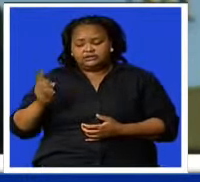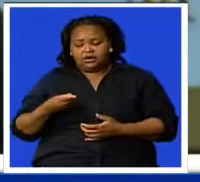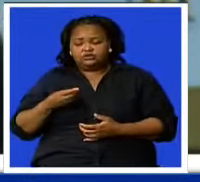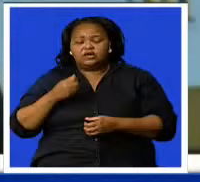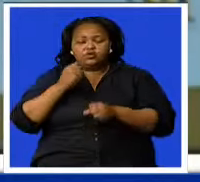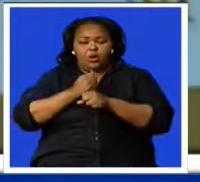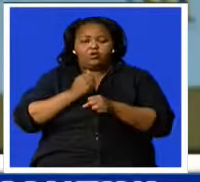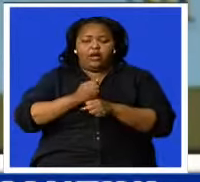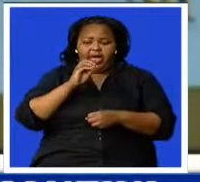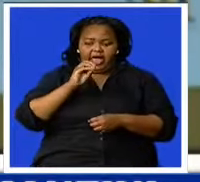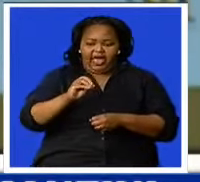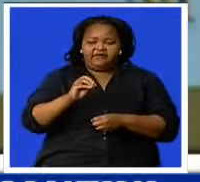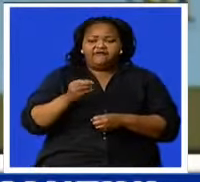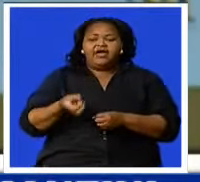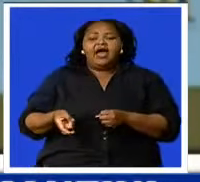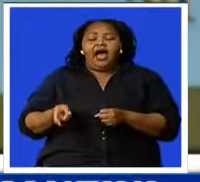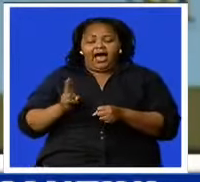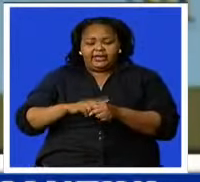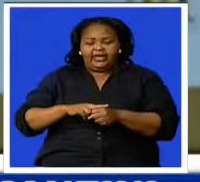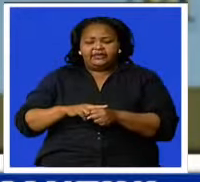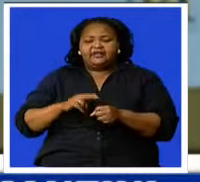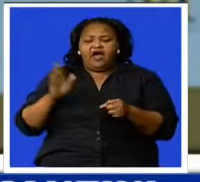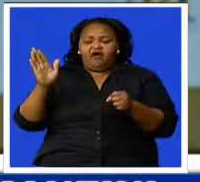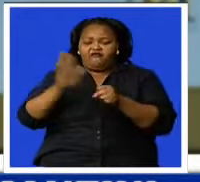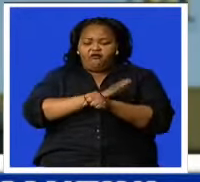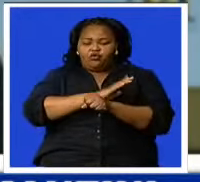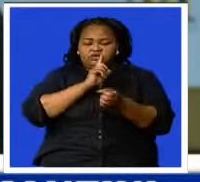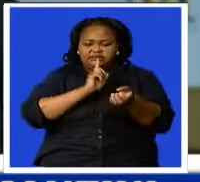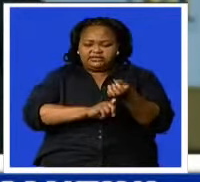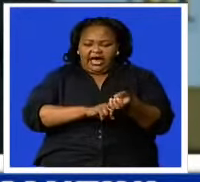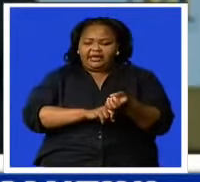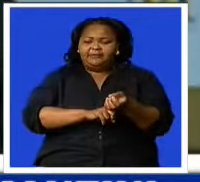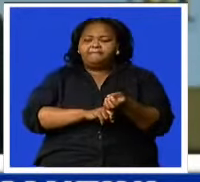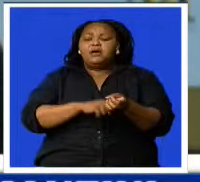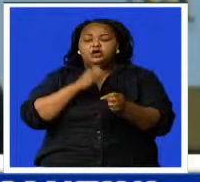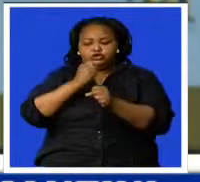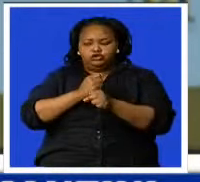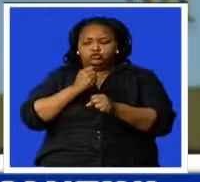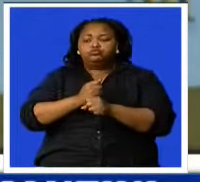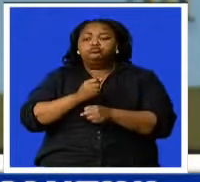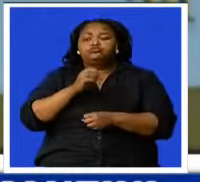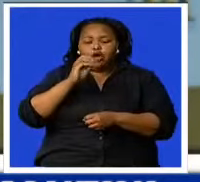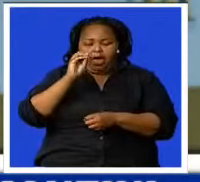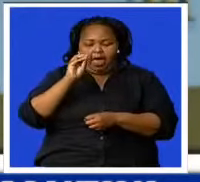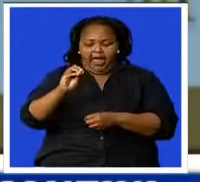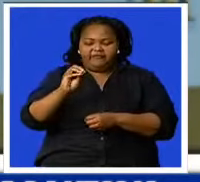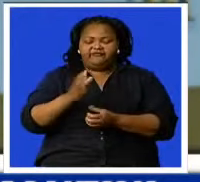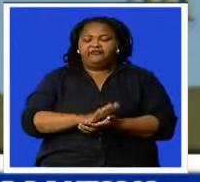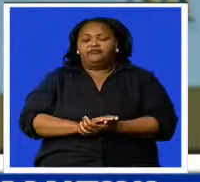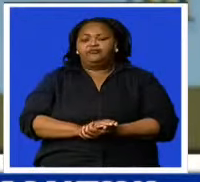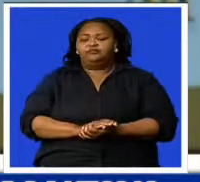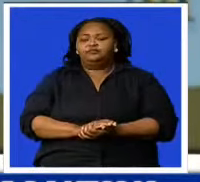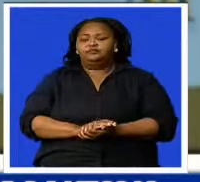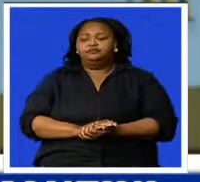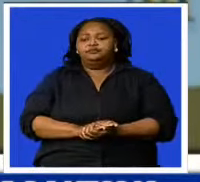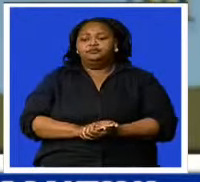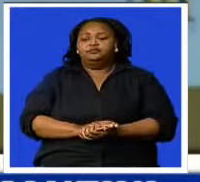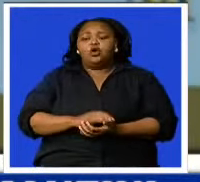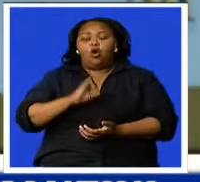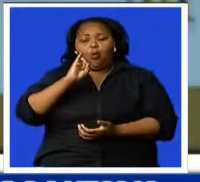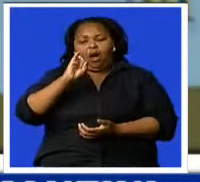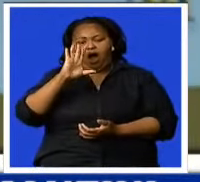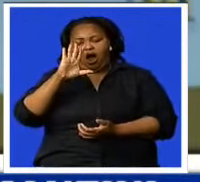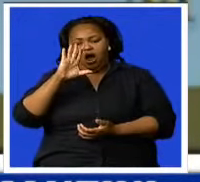basis, permanent jobs that will be created are estimated in the first phase to be just under